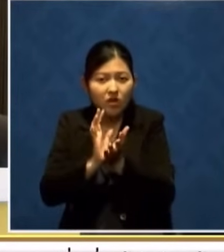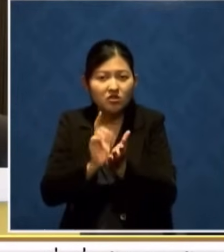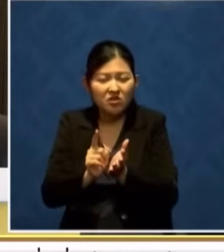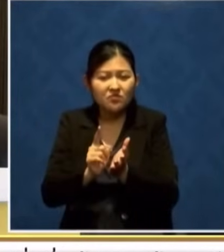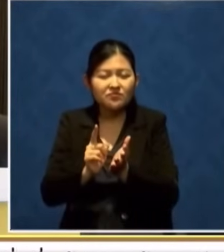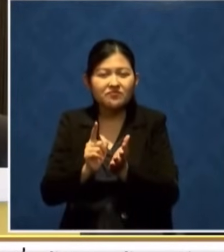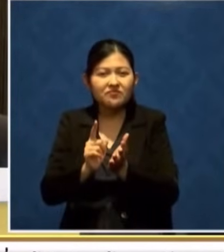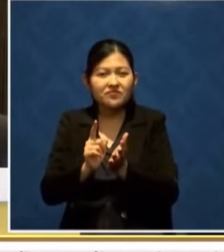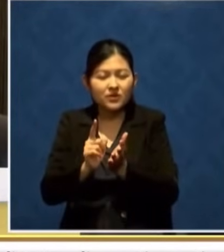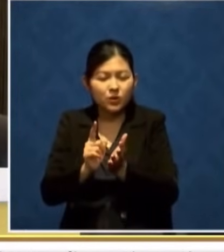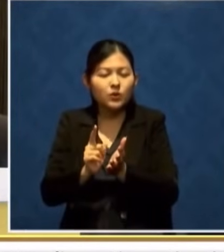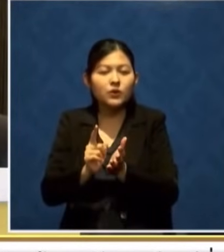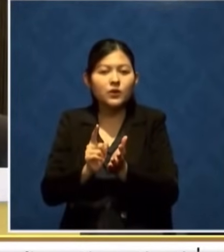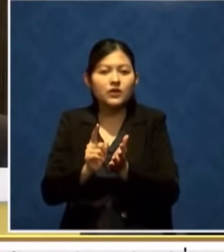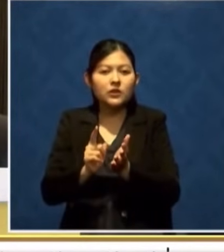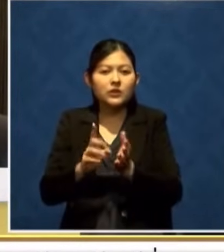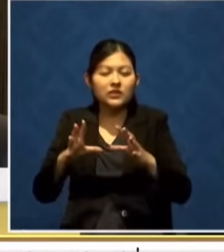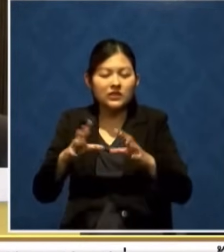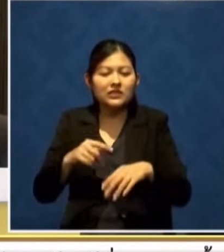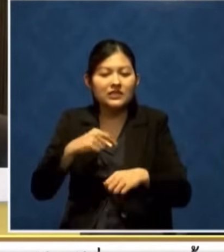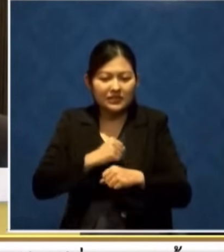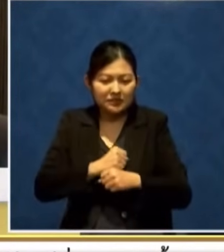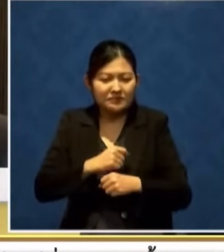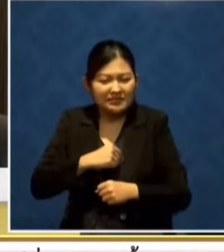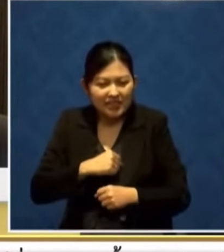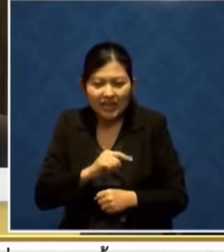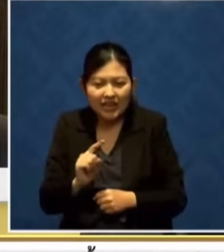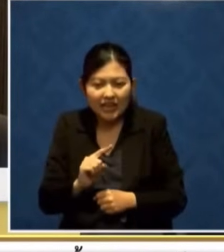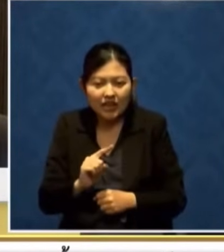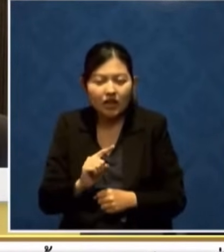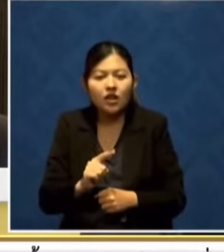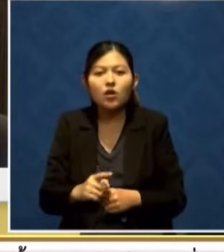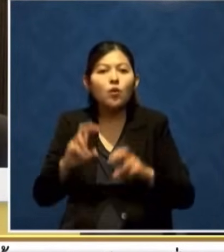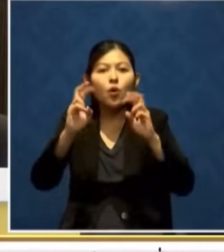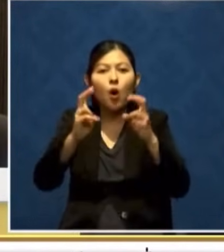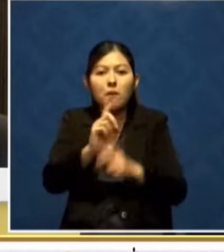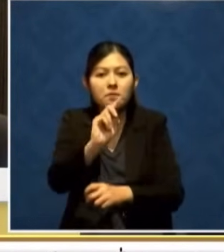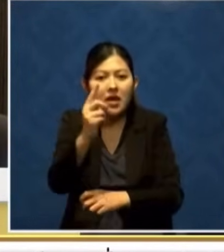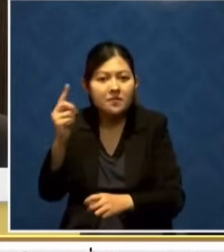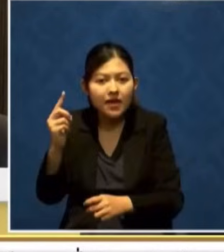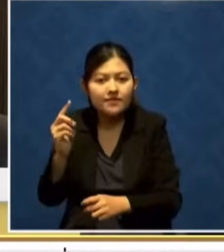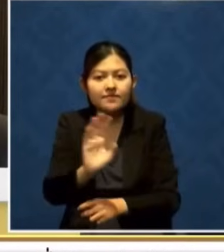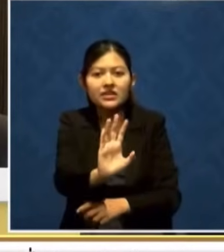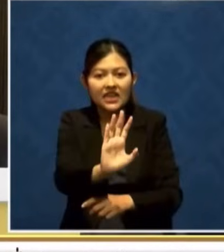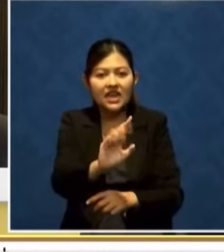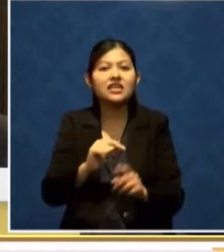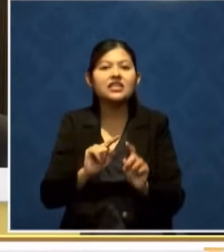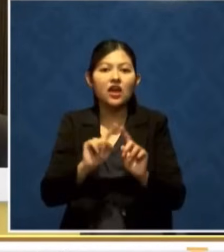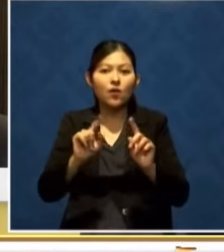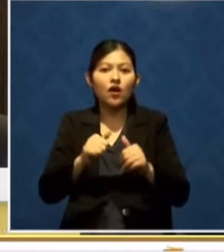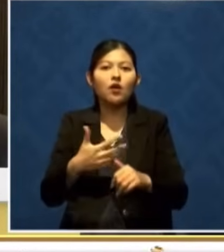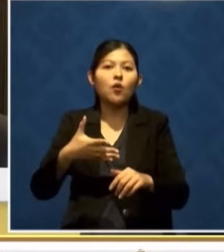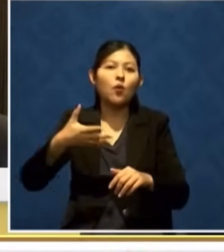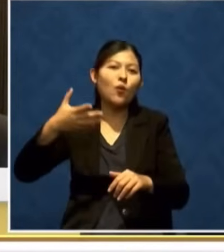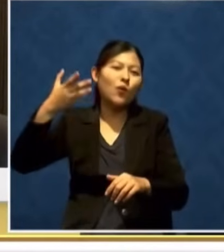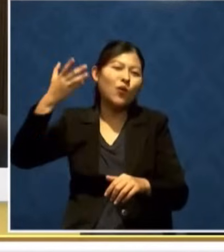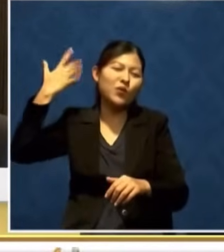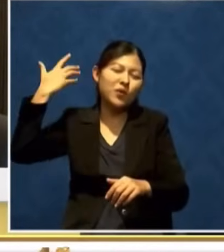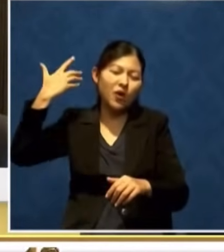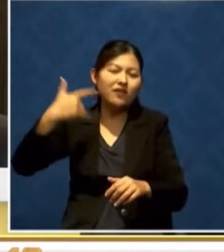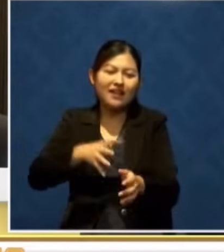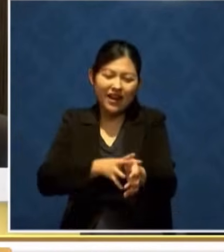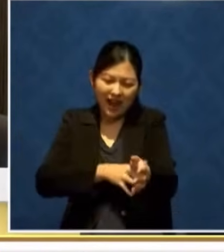กันอย่างตรงไปตรงมาว่าเรื่องนี้ไม่ใช่เรื่องใหม่เป็นเรื่องที่เกิดขึ้นมาเป็นเวลานานแล้ว